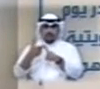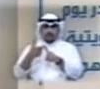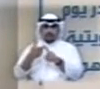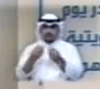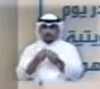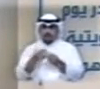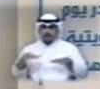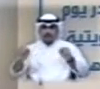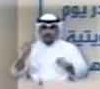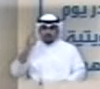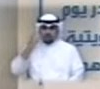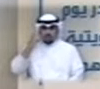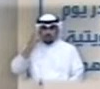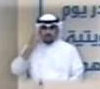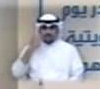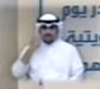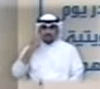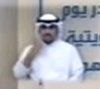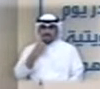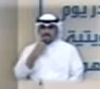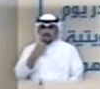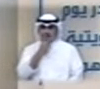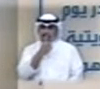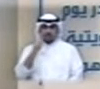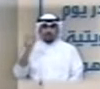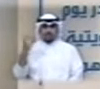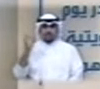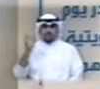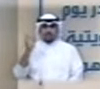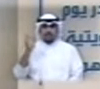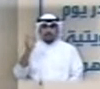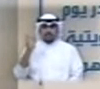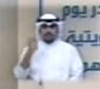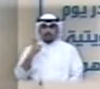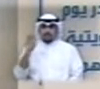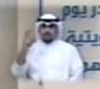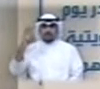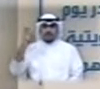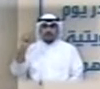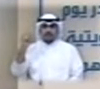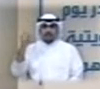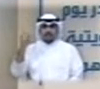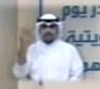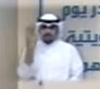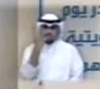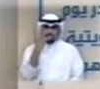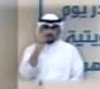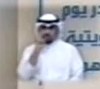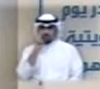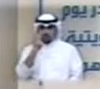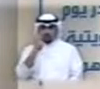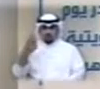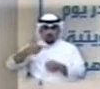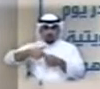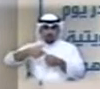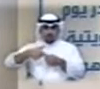الموافق 16 أبريل لعام 2016 قد أكد على أن مؤسسة البترول الكويتية قد